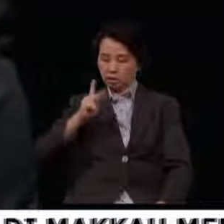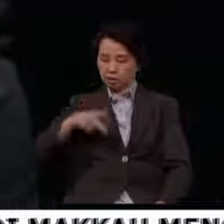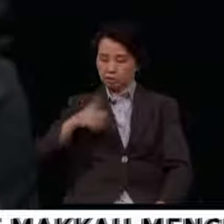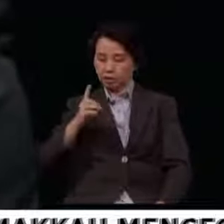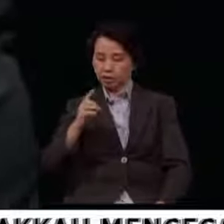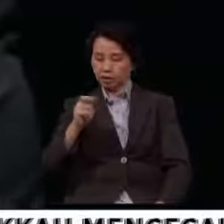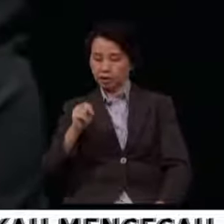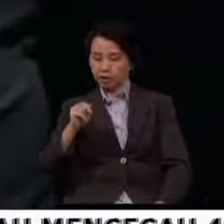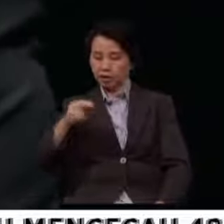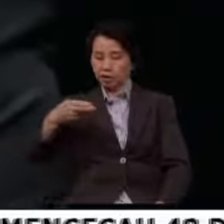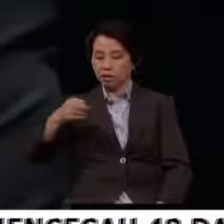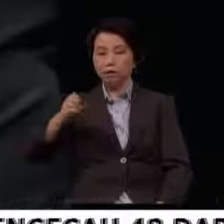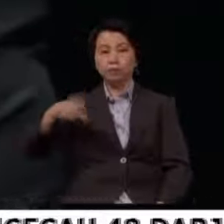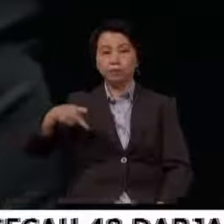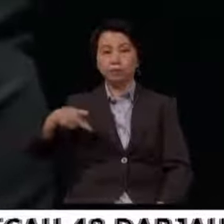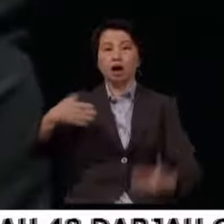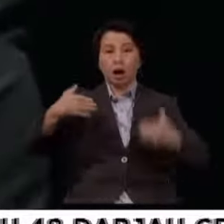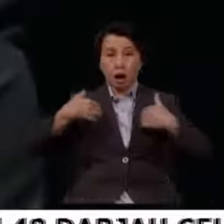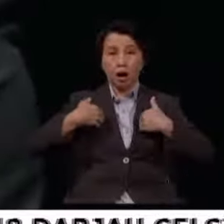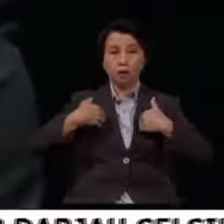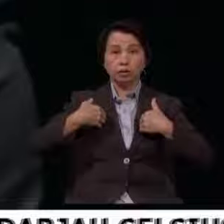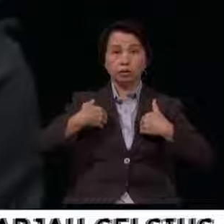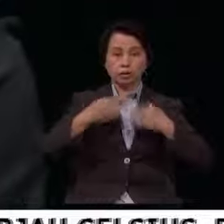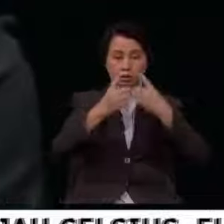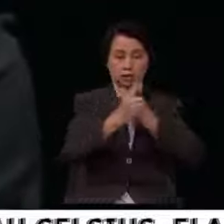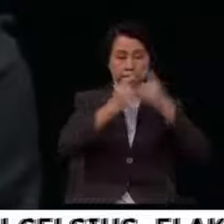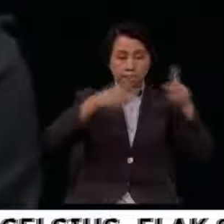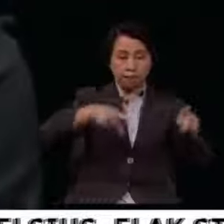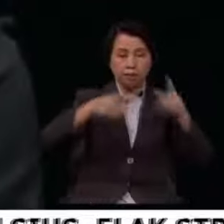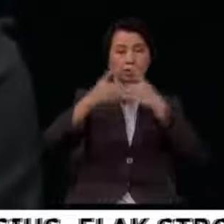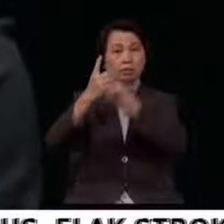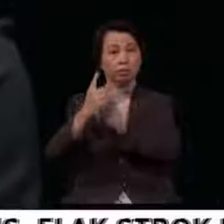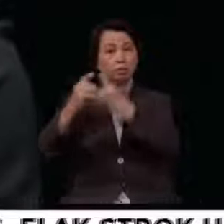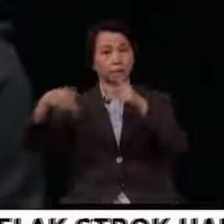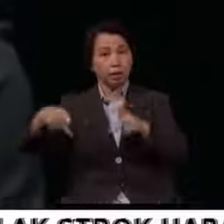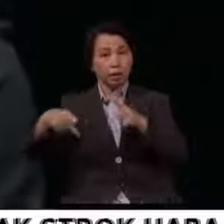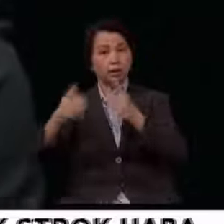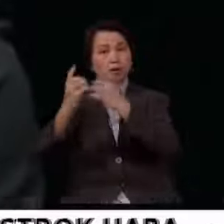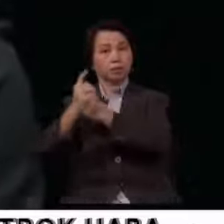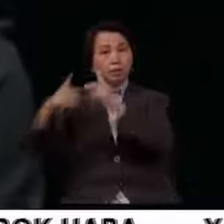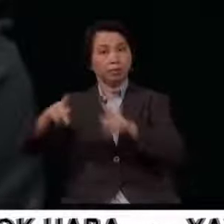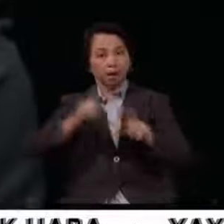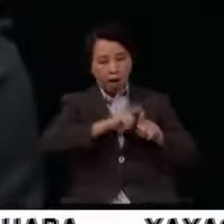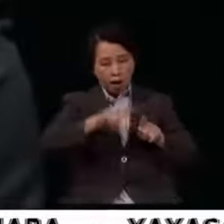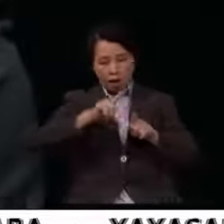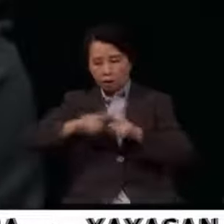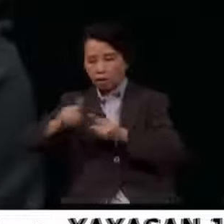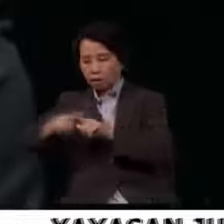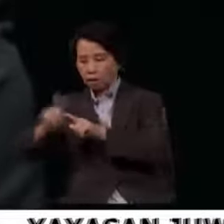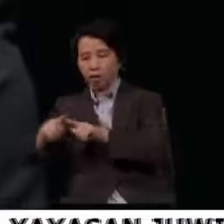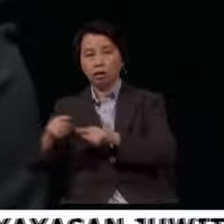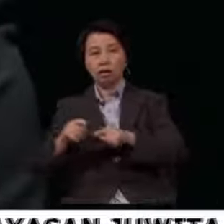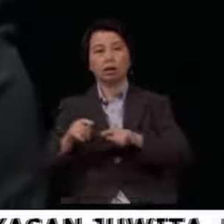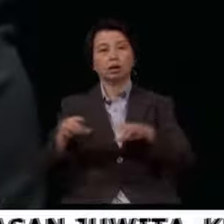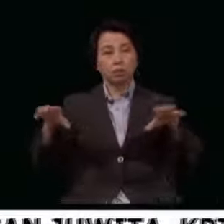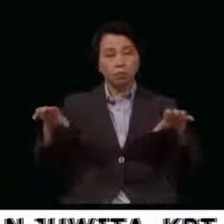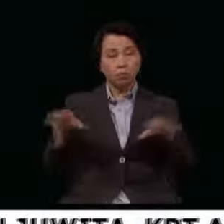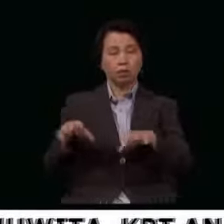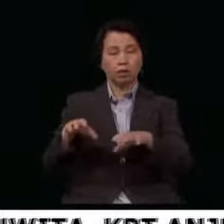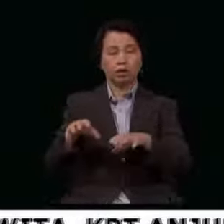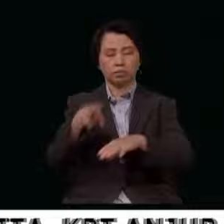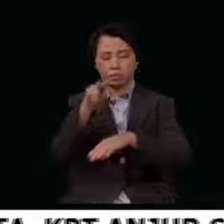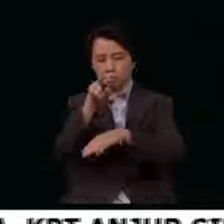dan yaitu ada bahagian harga barangan negara be happy dan